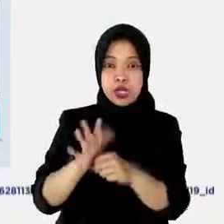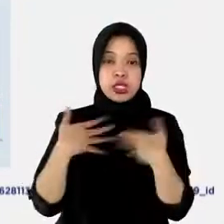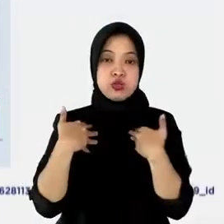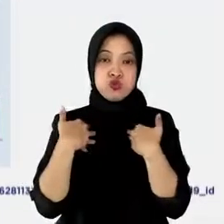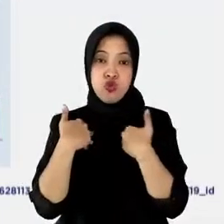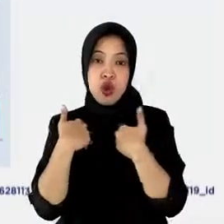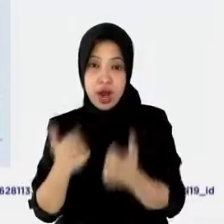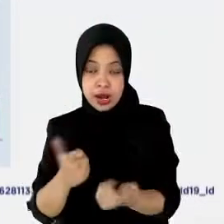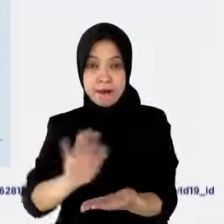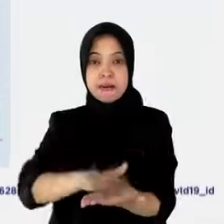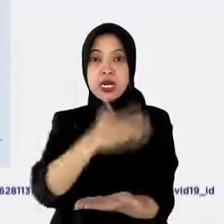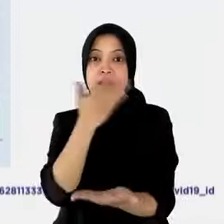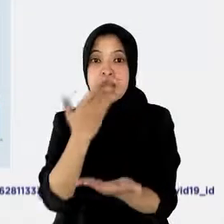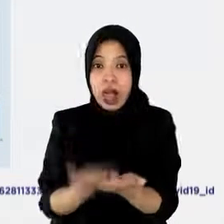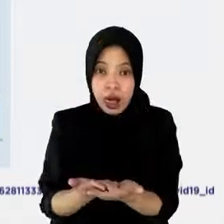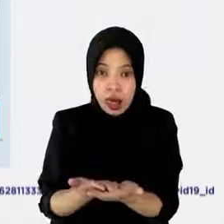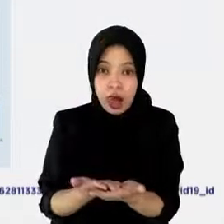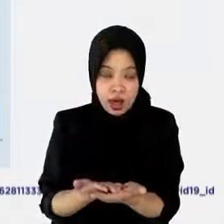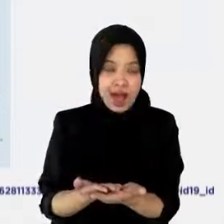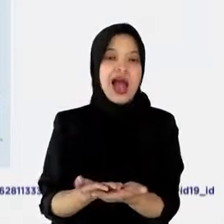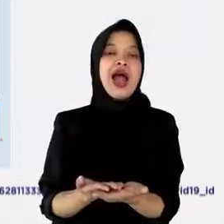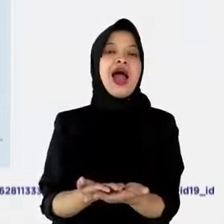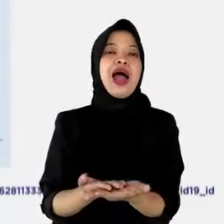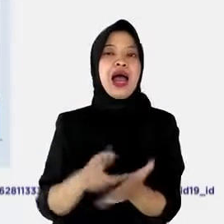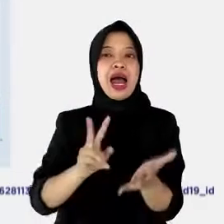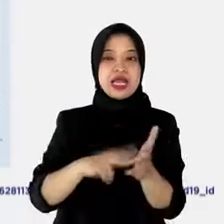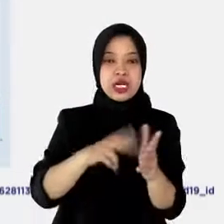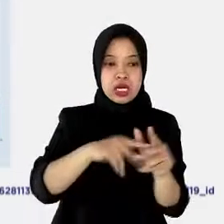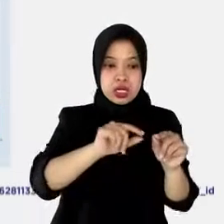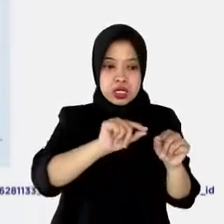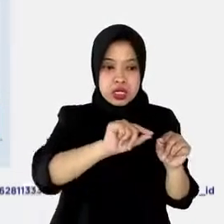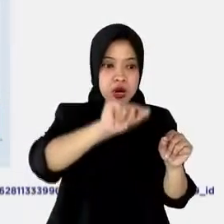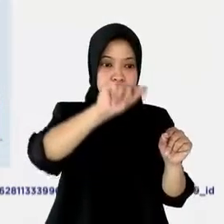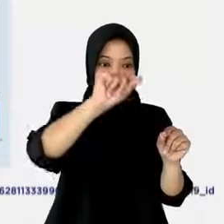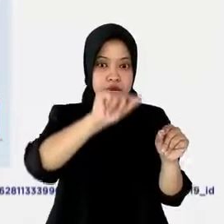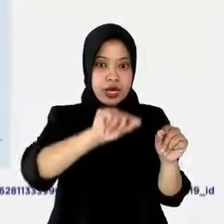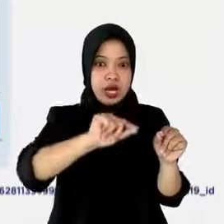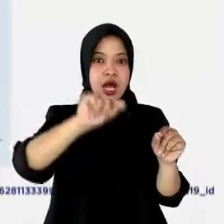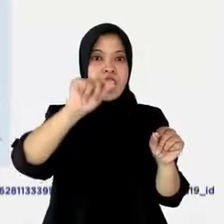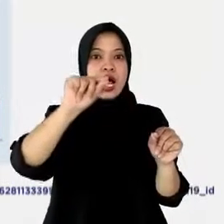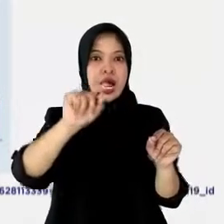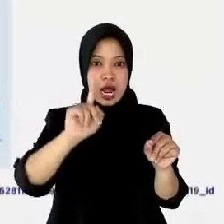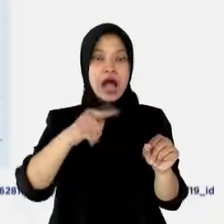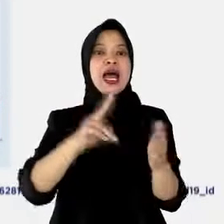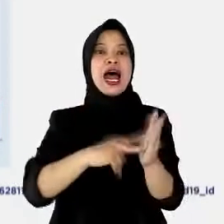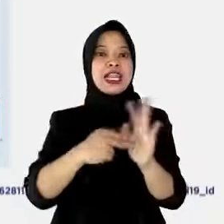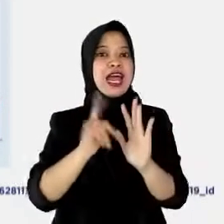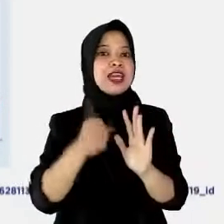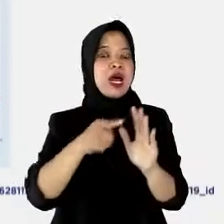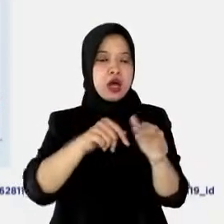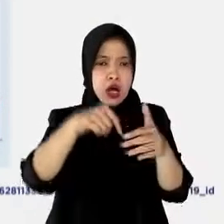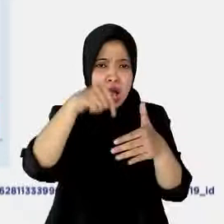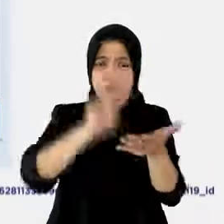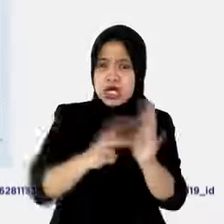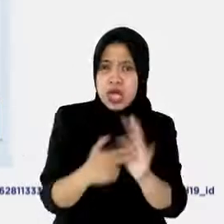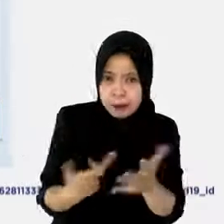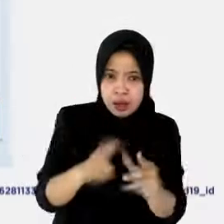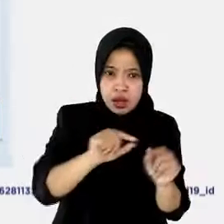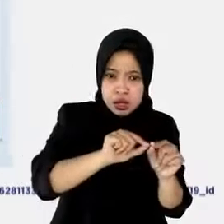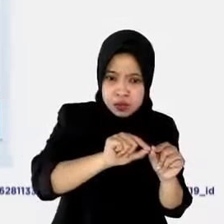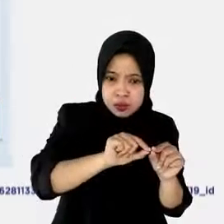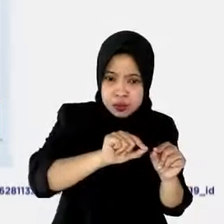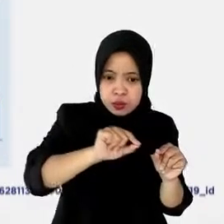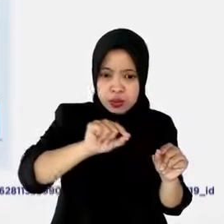tersembuh and maupun kematian maka kecuraman grafik dapat memberikan makna lebih dalam bahwa semakin